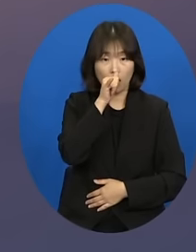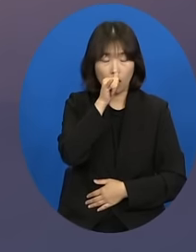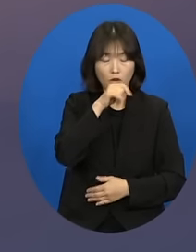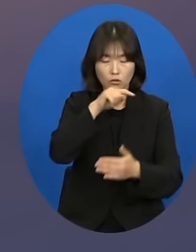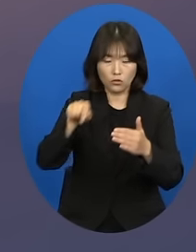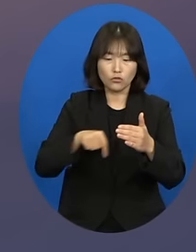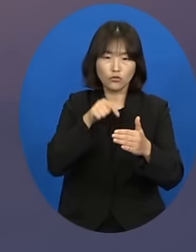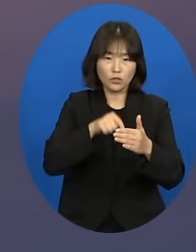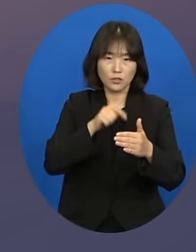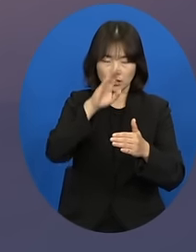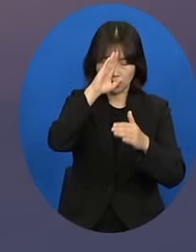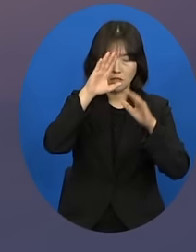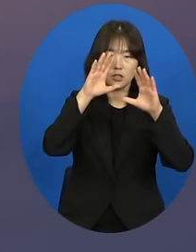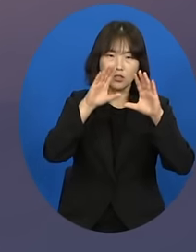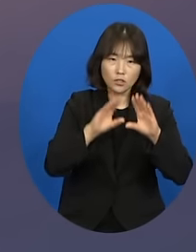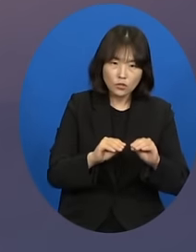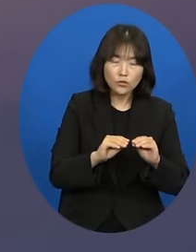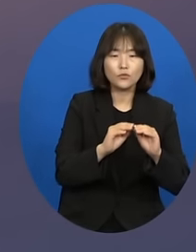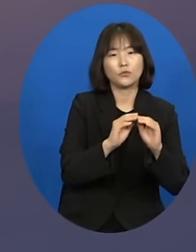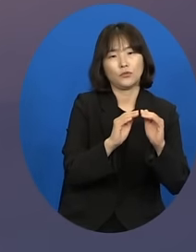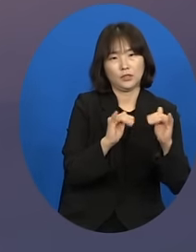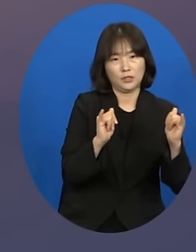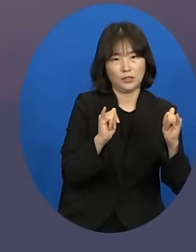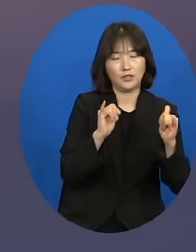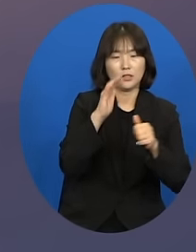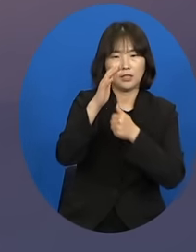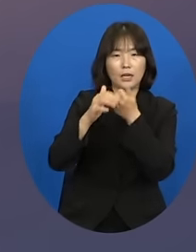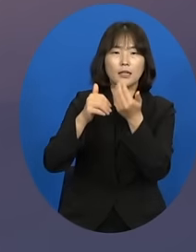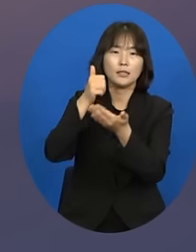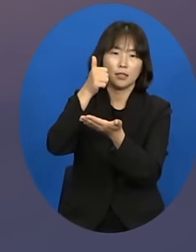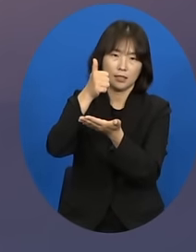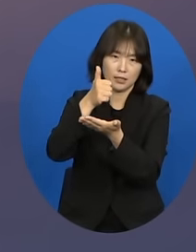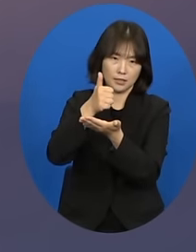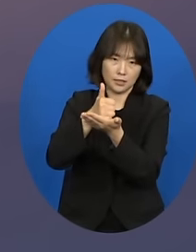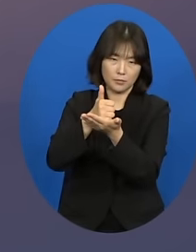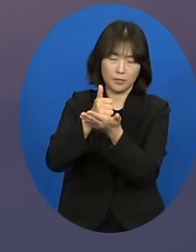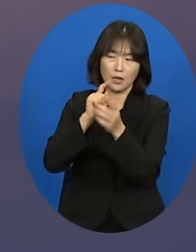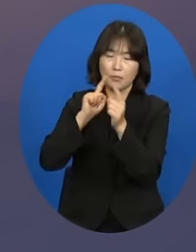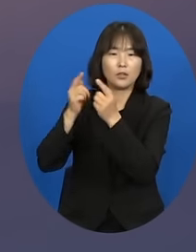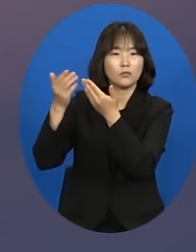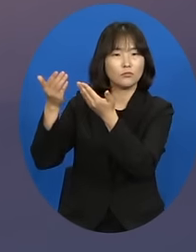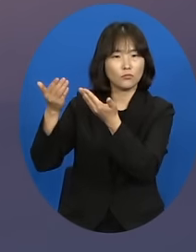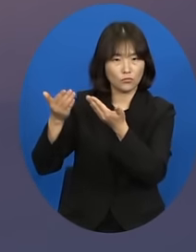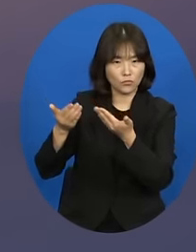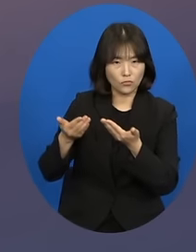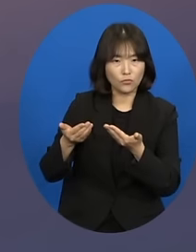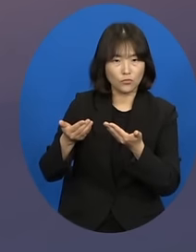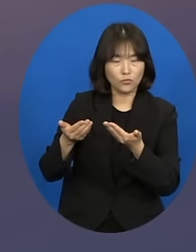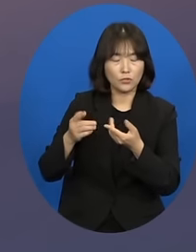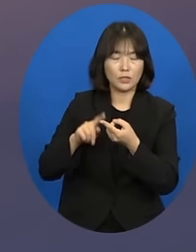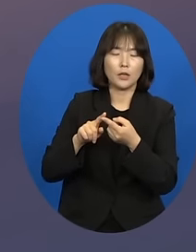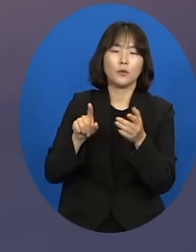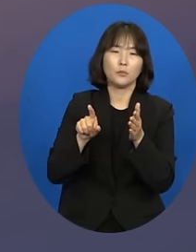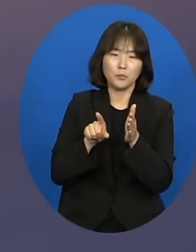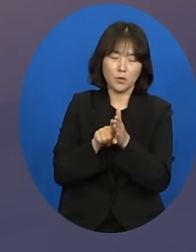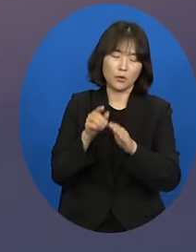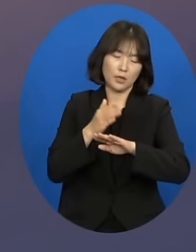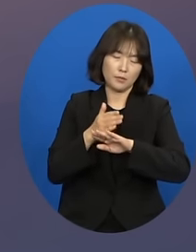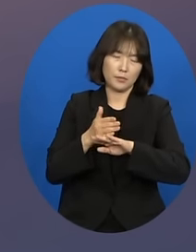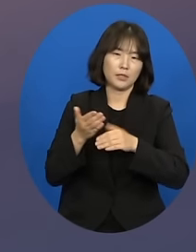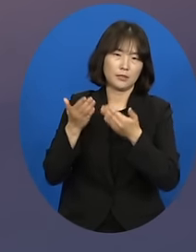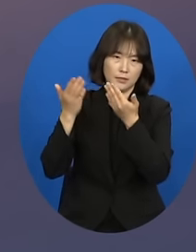치유자, 치료자 하나님이라고 우리에게 말씀하고 계신 줄로 믿고 감사할 수